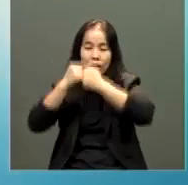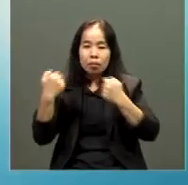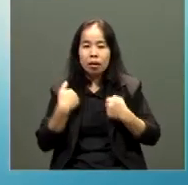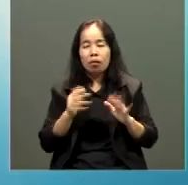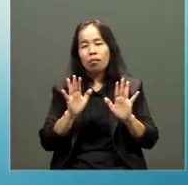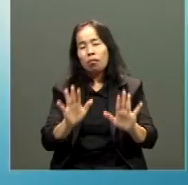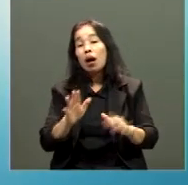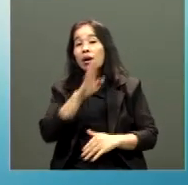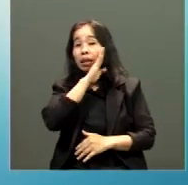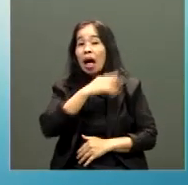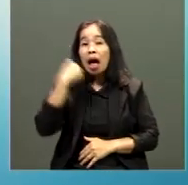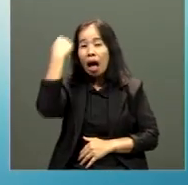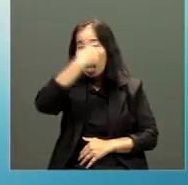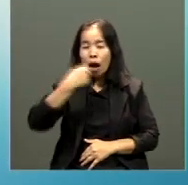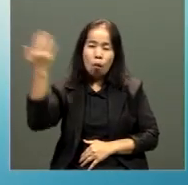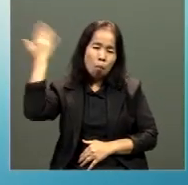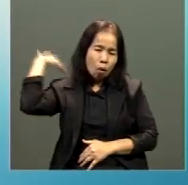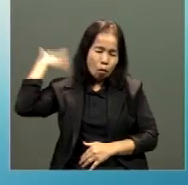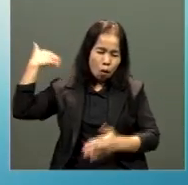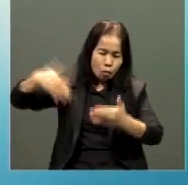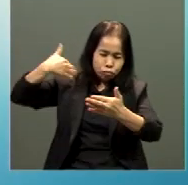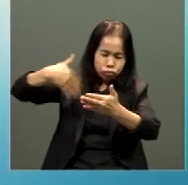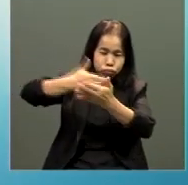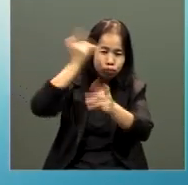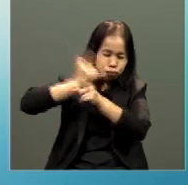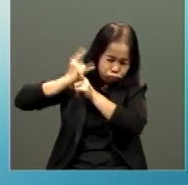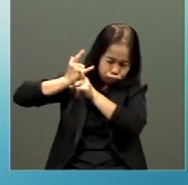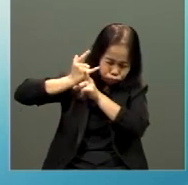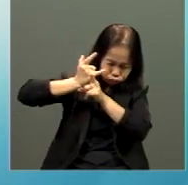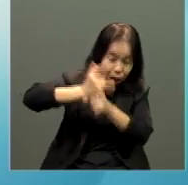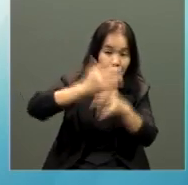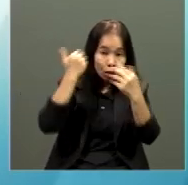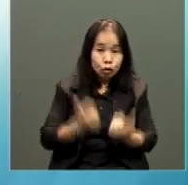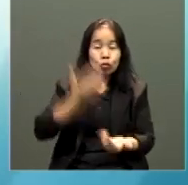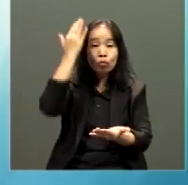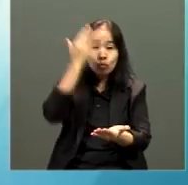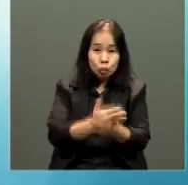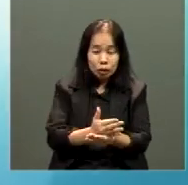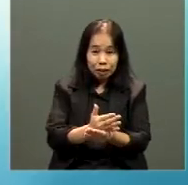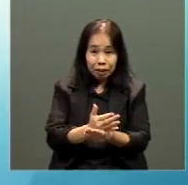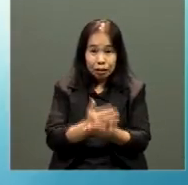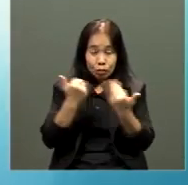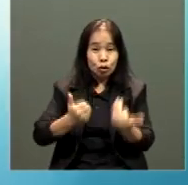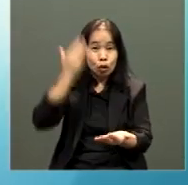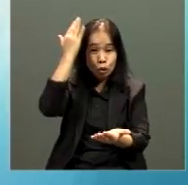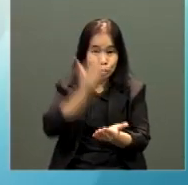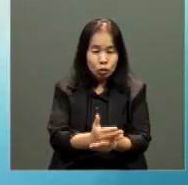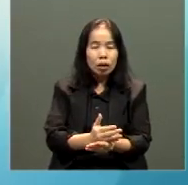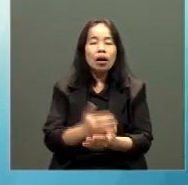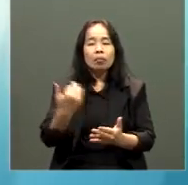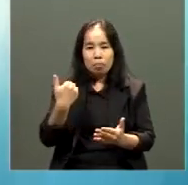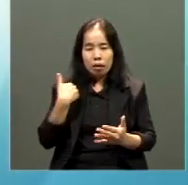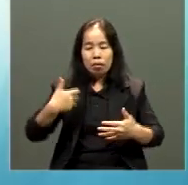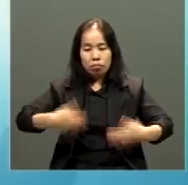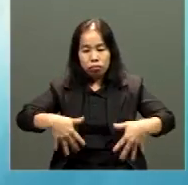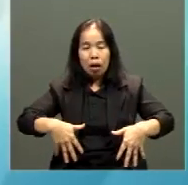ใครเป็นคนที่ดื่มมากๆแล้วหยุดดื่มทันทีเนี่ยหยุดดื่มน่ะดีนะครับแต่พอหยุดดื่มทันทีมันจะมีอาการนี้ให้